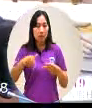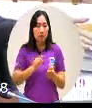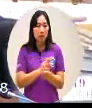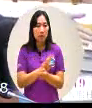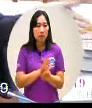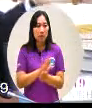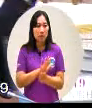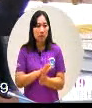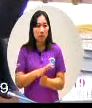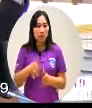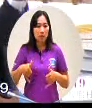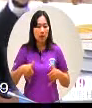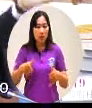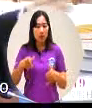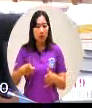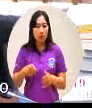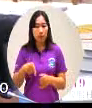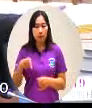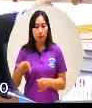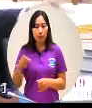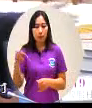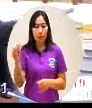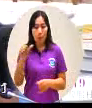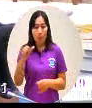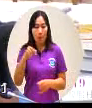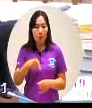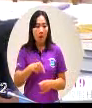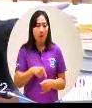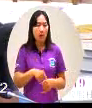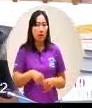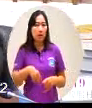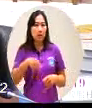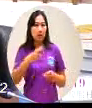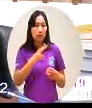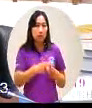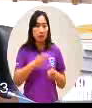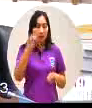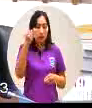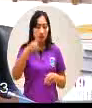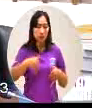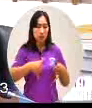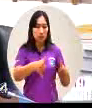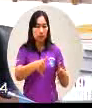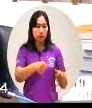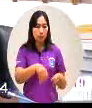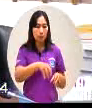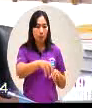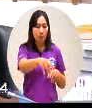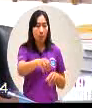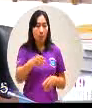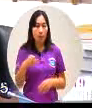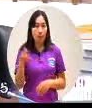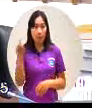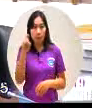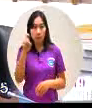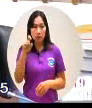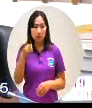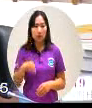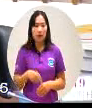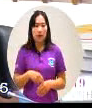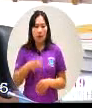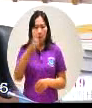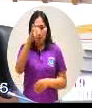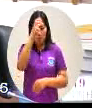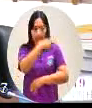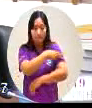义路有十点，信义路一二三四到八九十，日咧走出来。随时十工伫值班台内底，值班的警员，逐工电脑啊